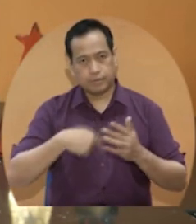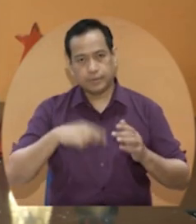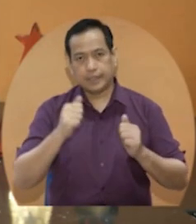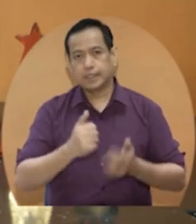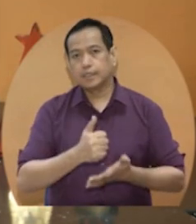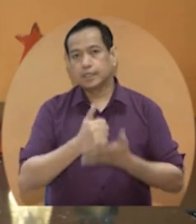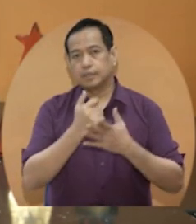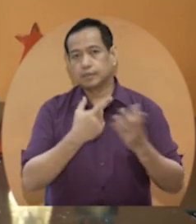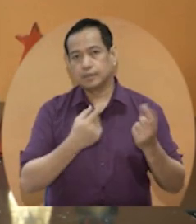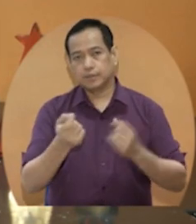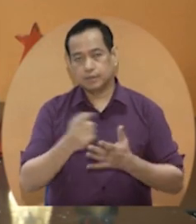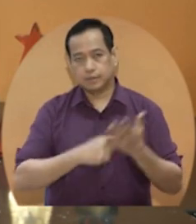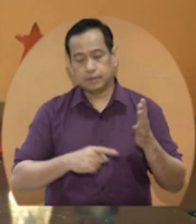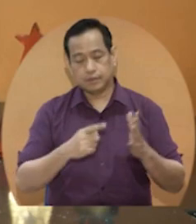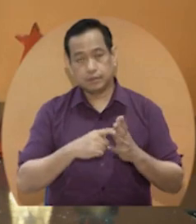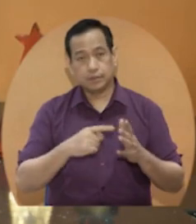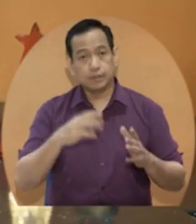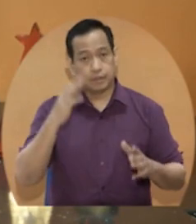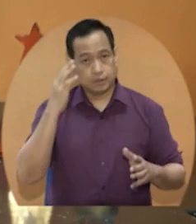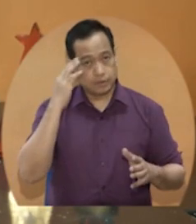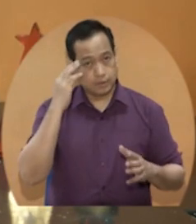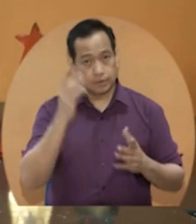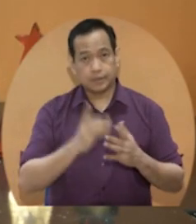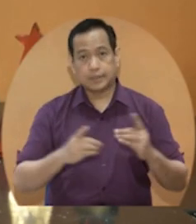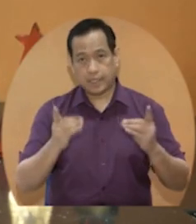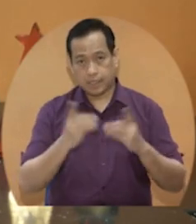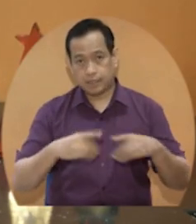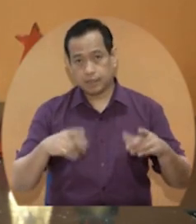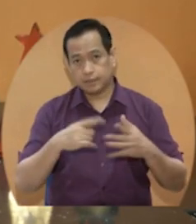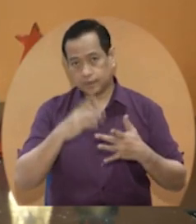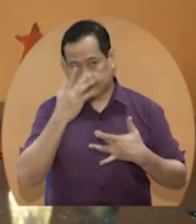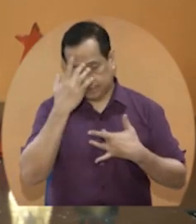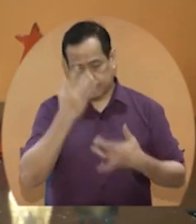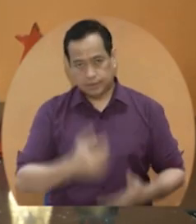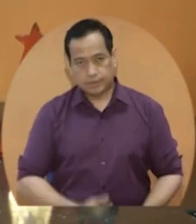siya at magawa ang mga ito para matukoy na maayos ang kanyang karamdaman.